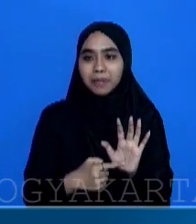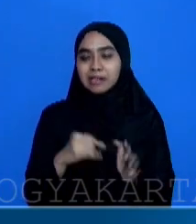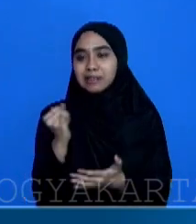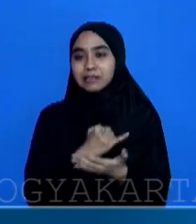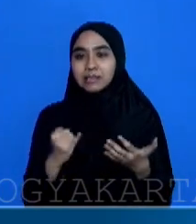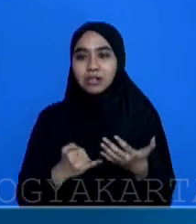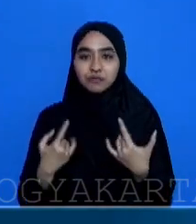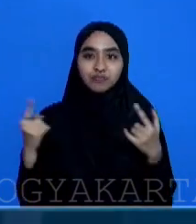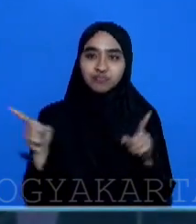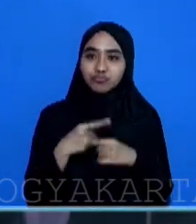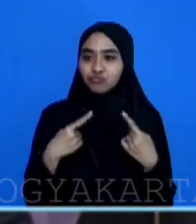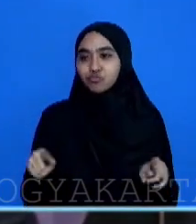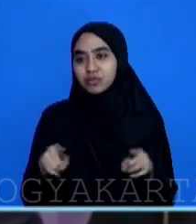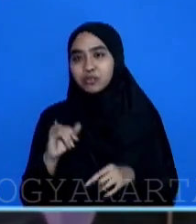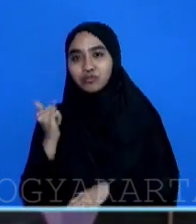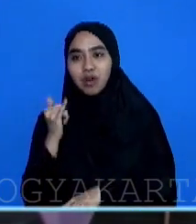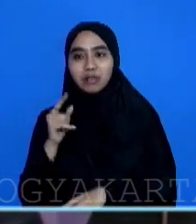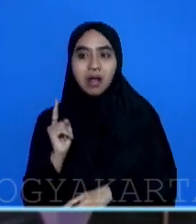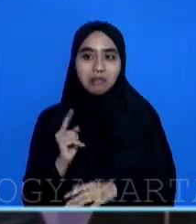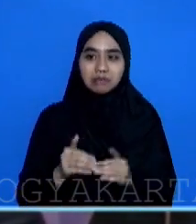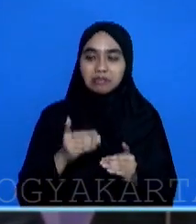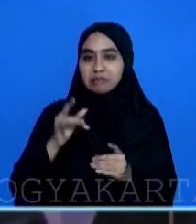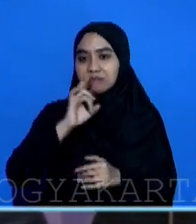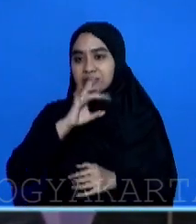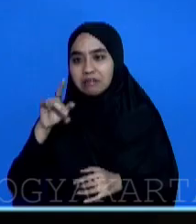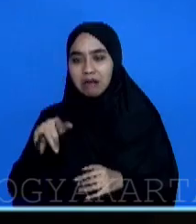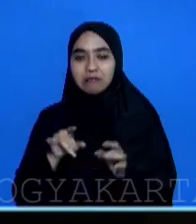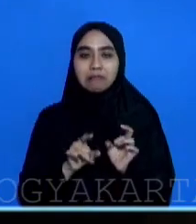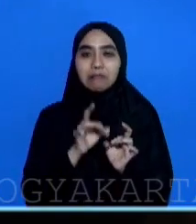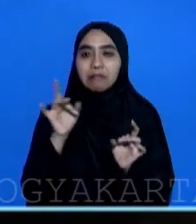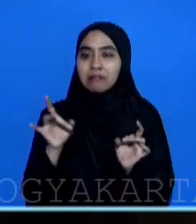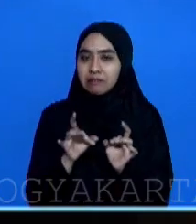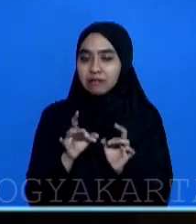Yogyakarta seperti aftershine olski dan paxi